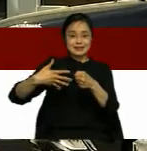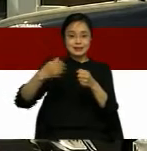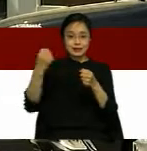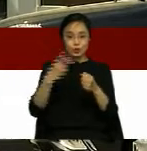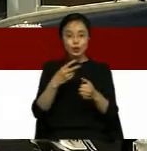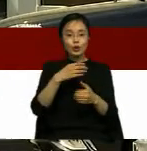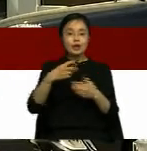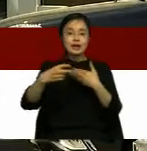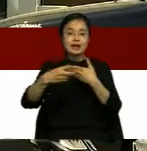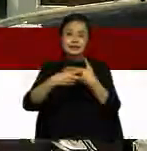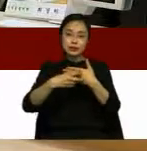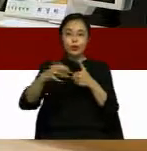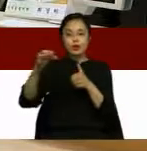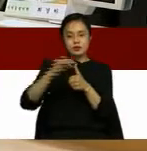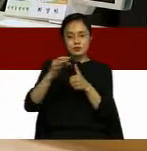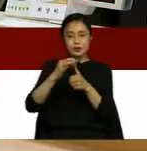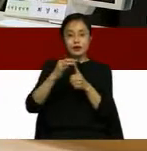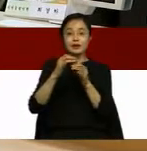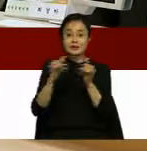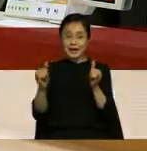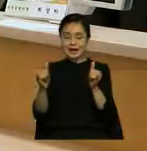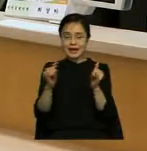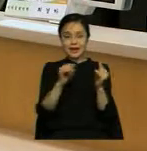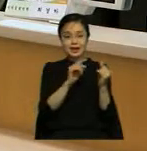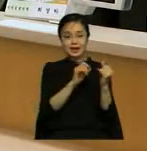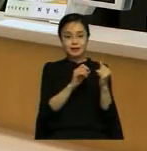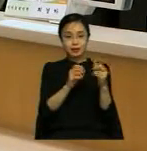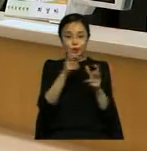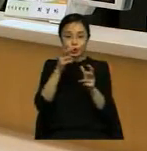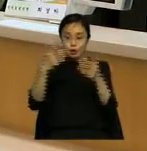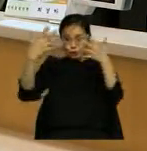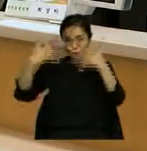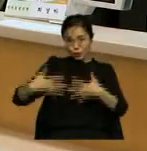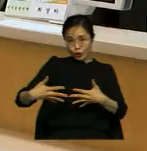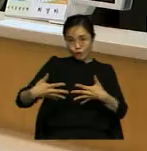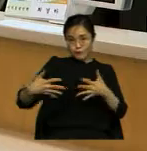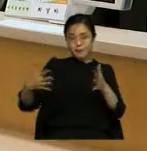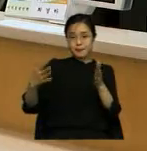가구 등입니다. 접수기간은 오는 14일까지며